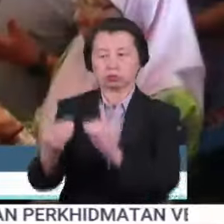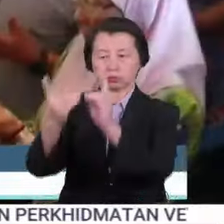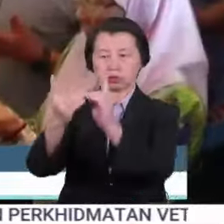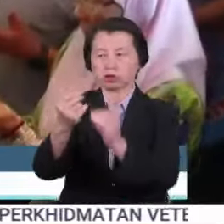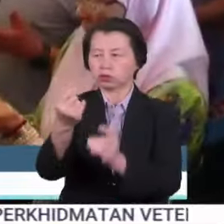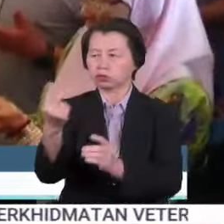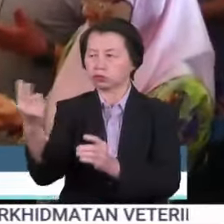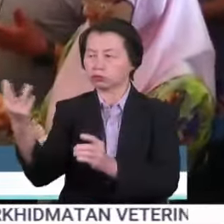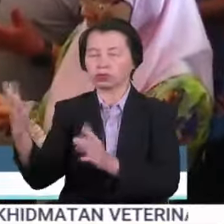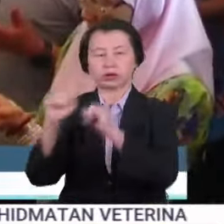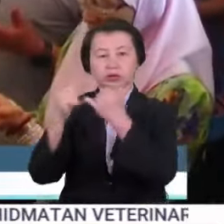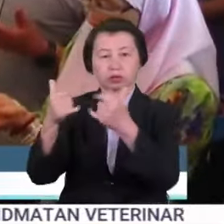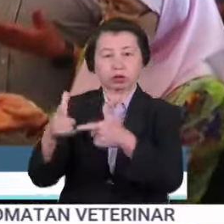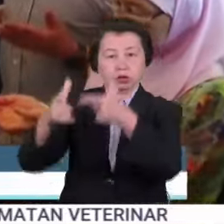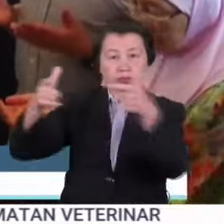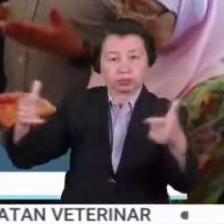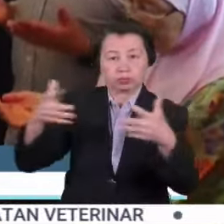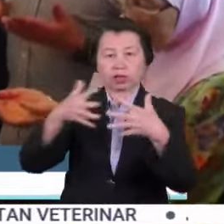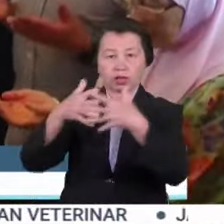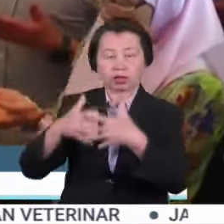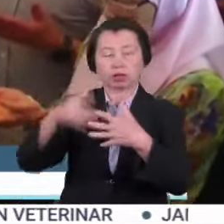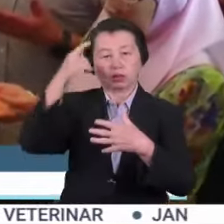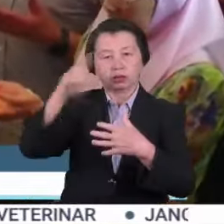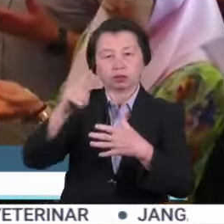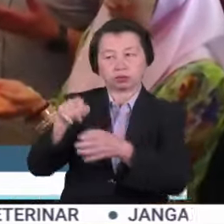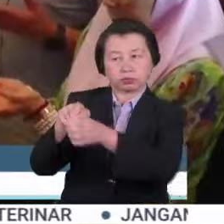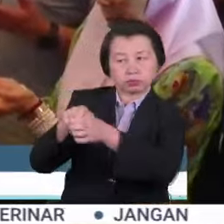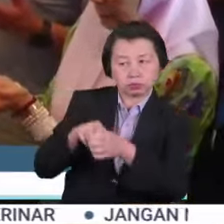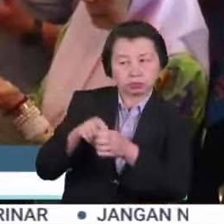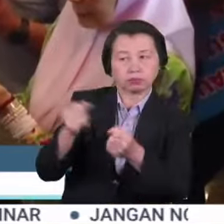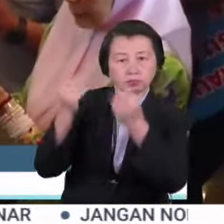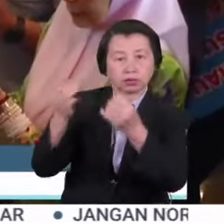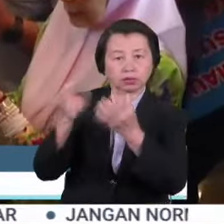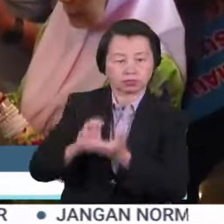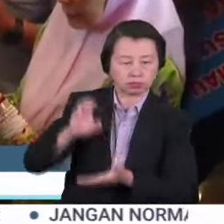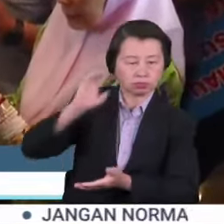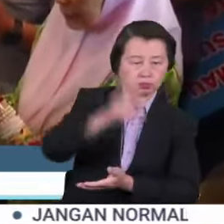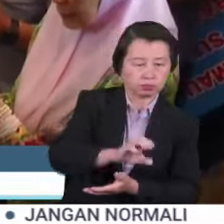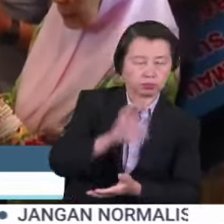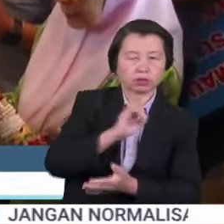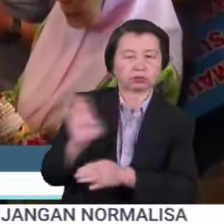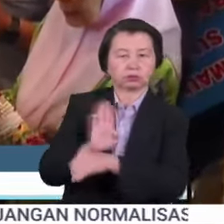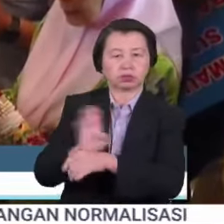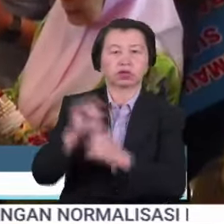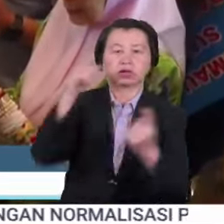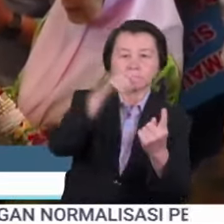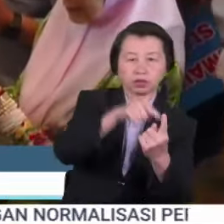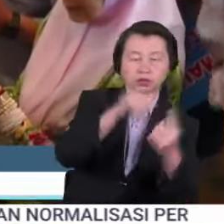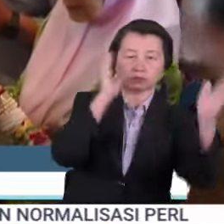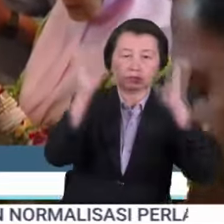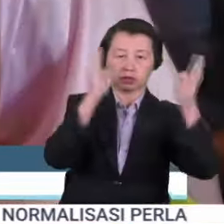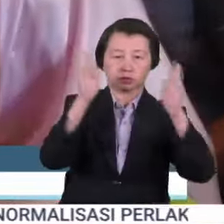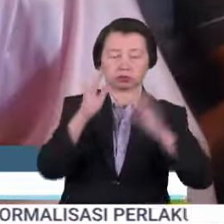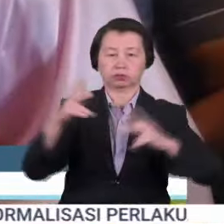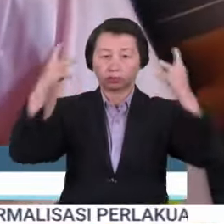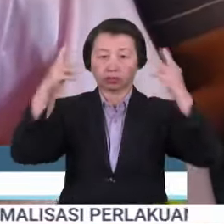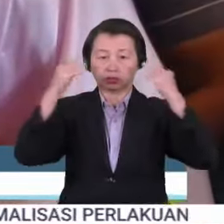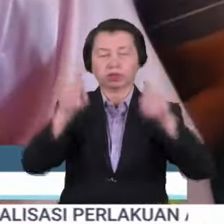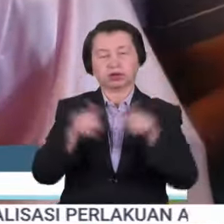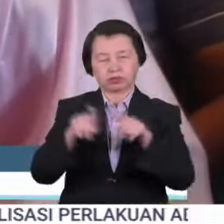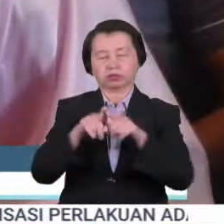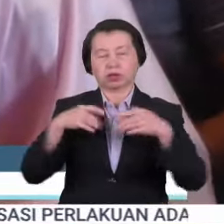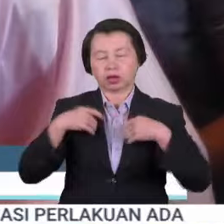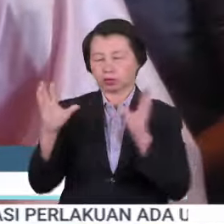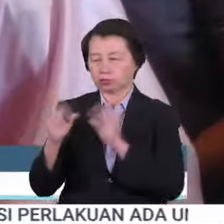dengan beberapa syarikat gergasi Amerika untuk menarik lebih banyak pelaburan dan perdagangan ke Malaysia. Perdana Menteri turut